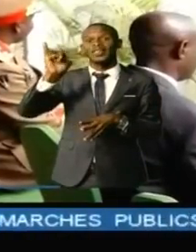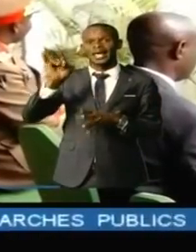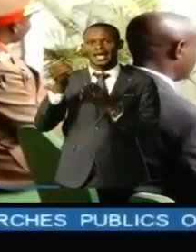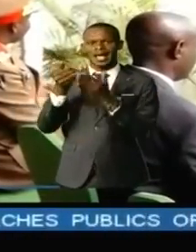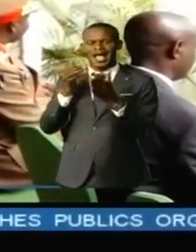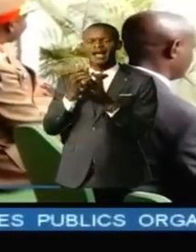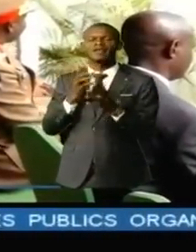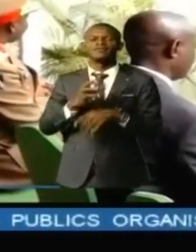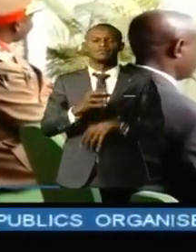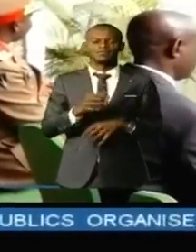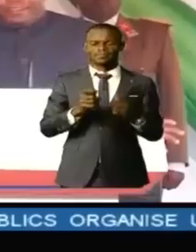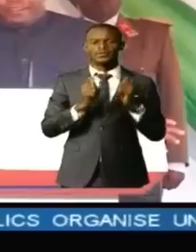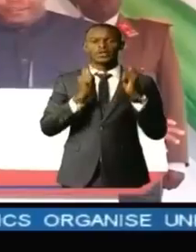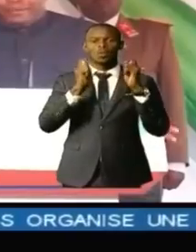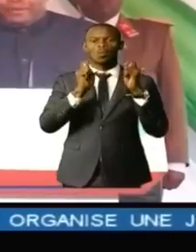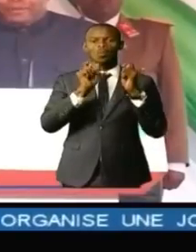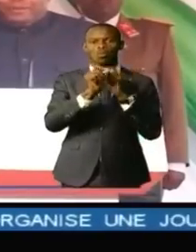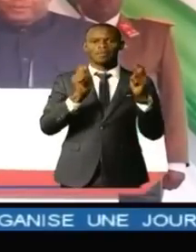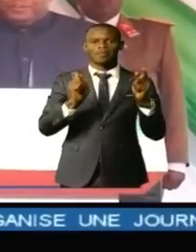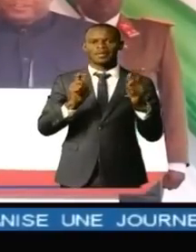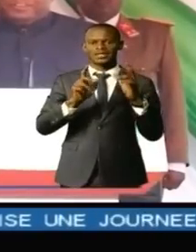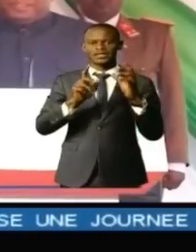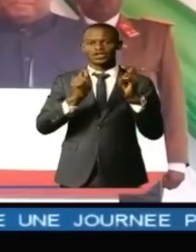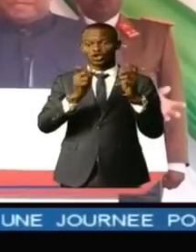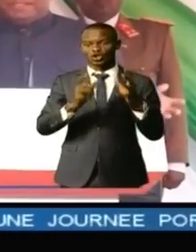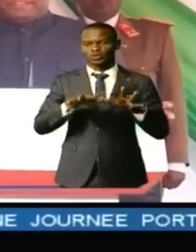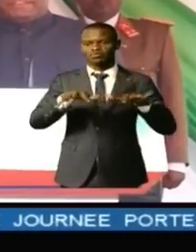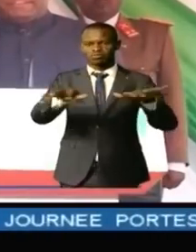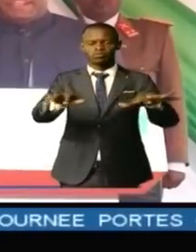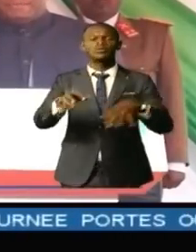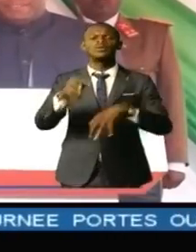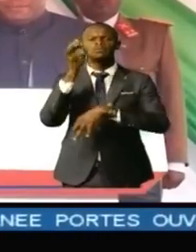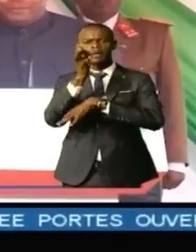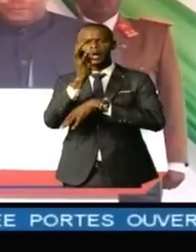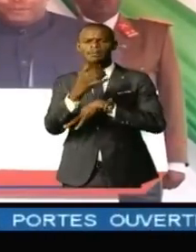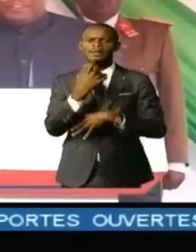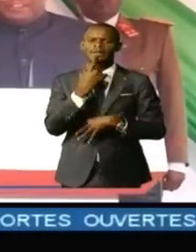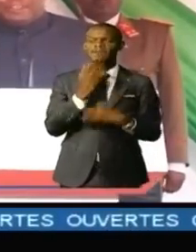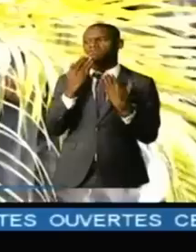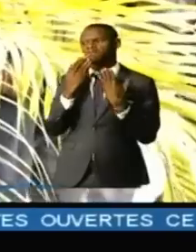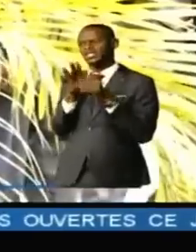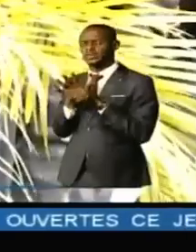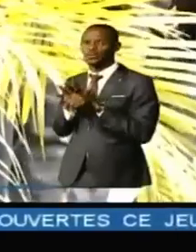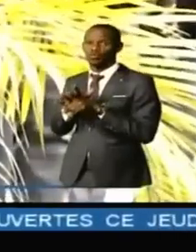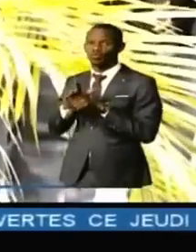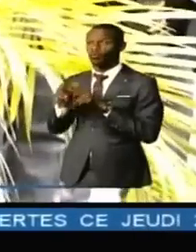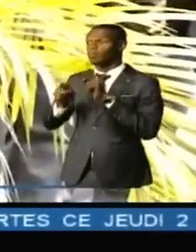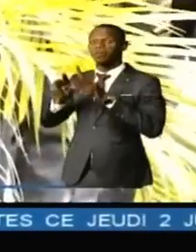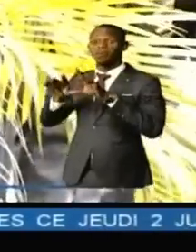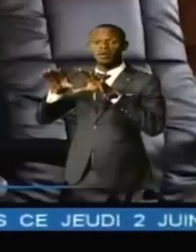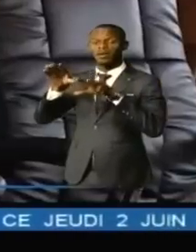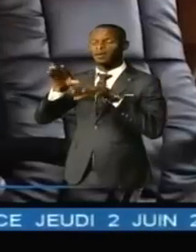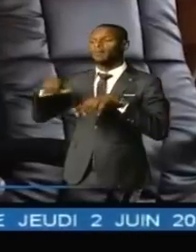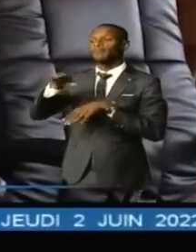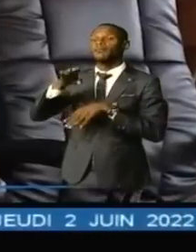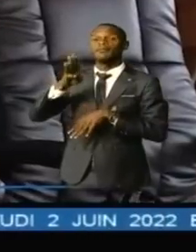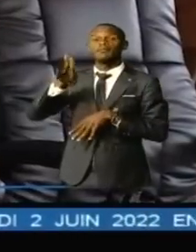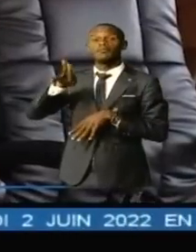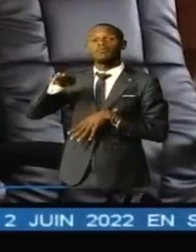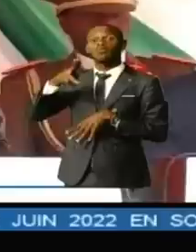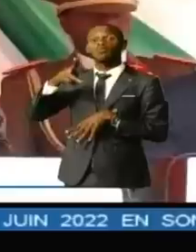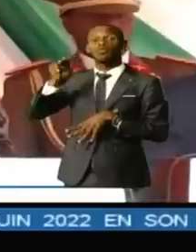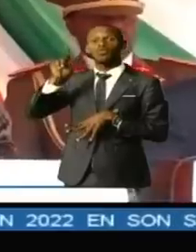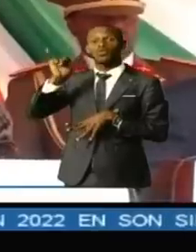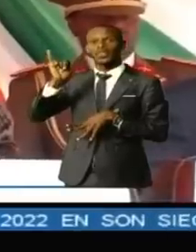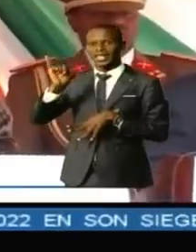Melchior Ndadaye de Bujumbura, remercié son homologue et tout le peuple burundais pour cette visite mémorable. Il s'est